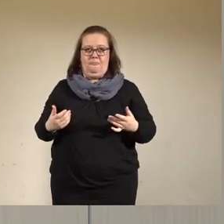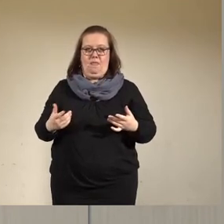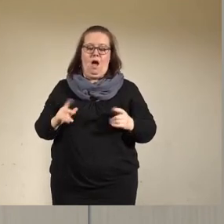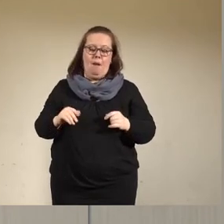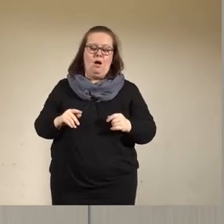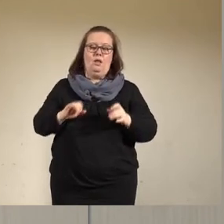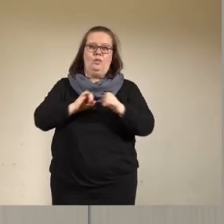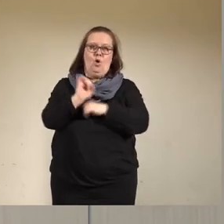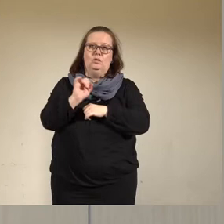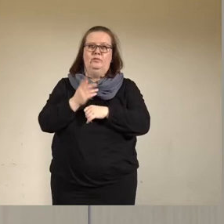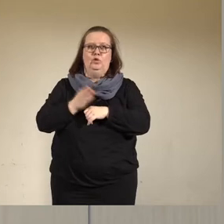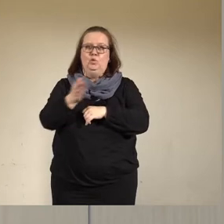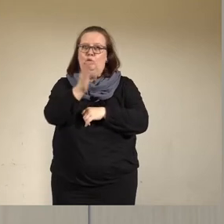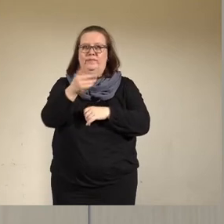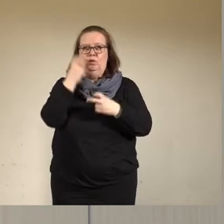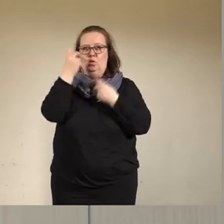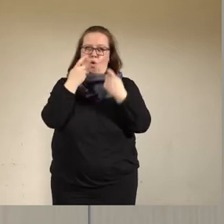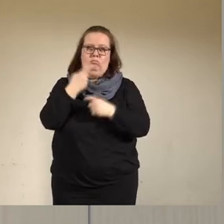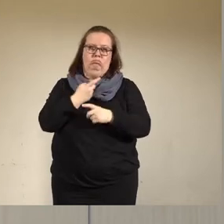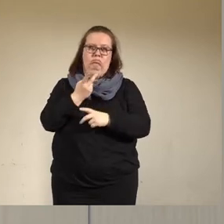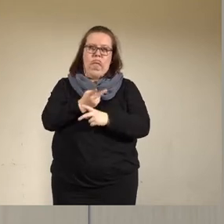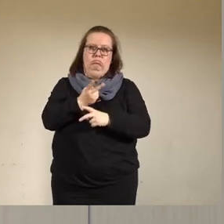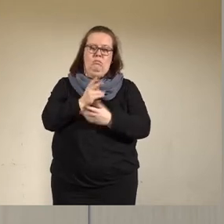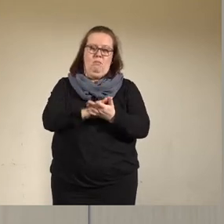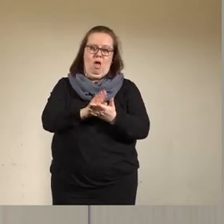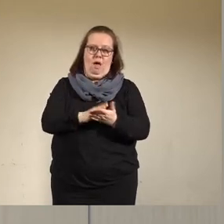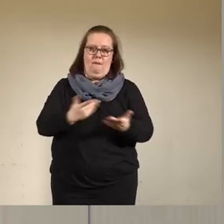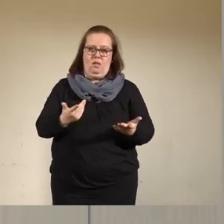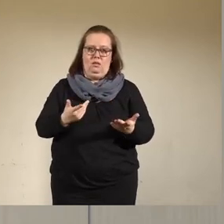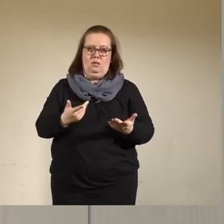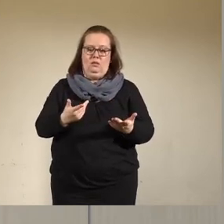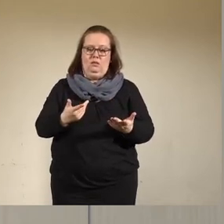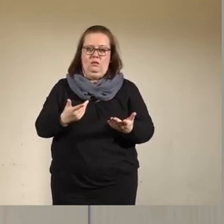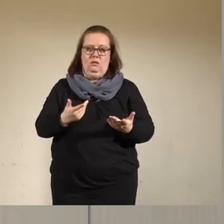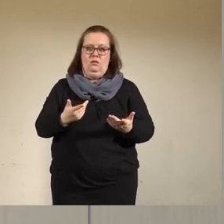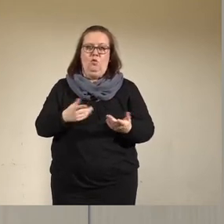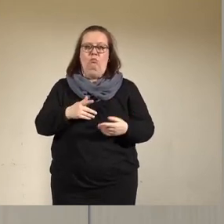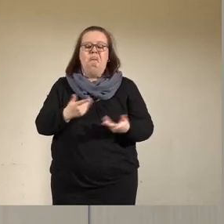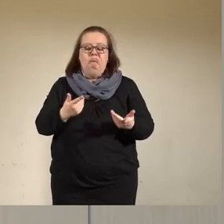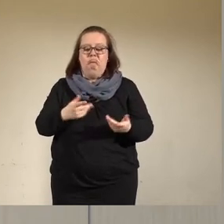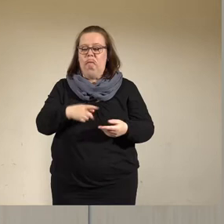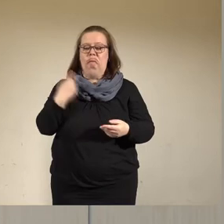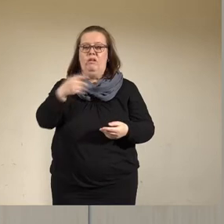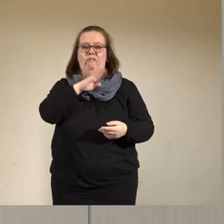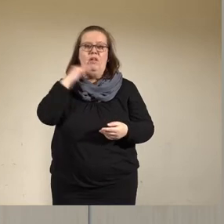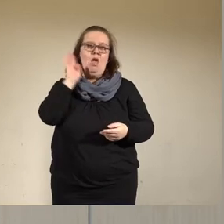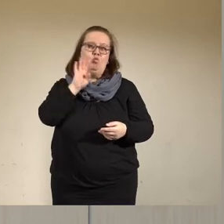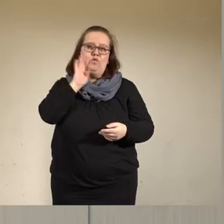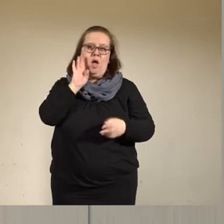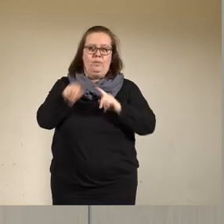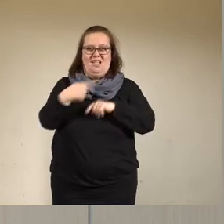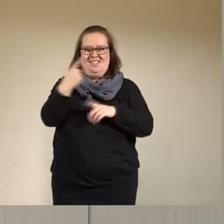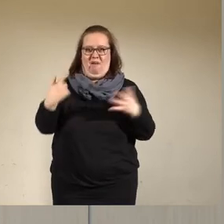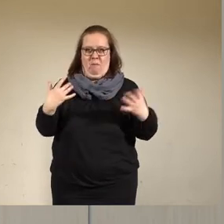mir noch Bedenken für die Zukunft bestehen. So müssen wir noch eine ganze Menge Hausaufgaben als Rat im nächsten